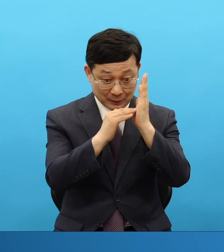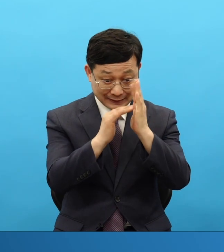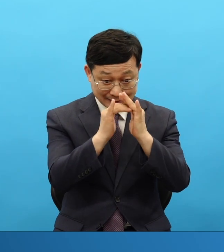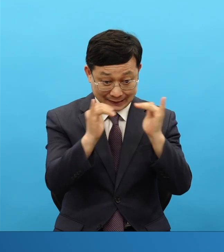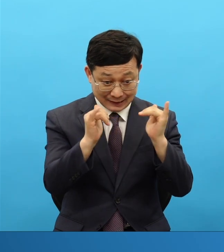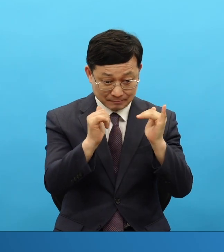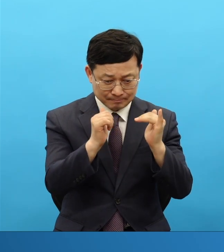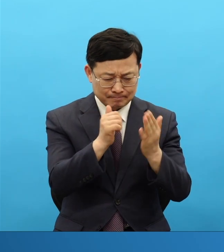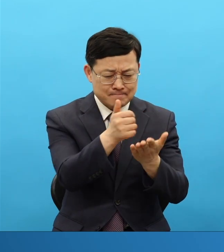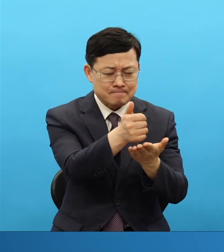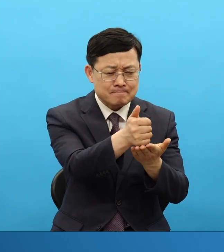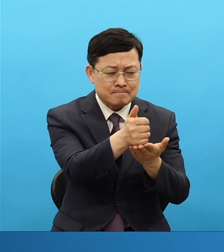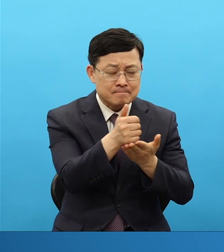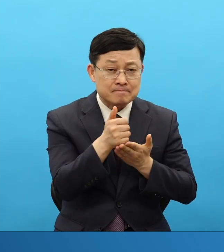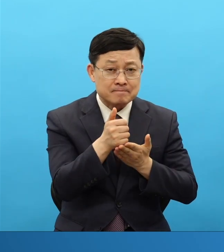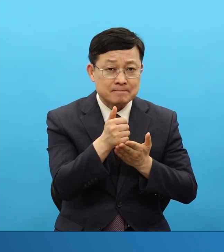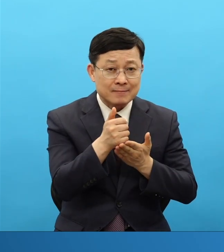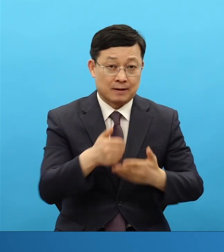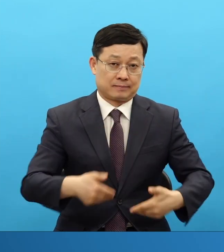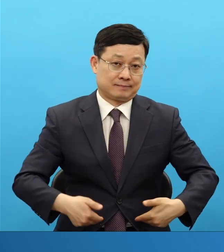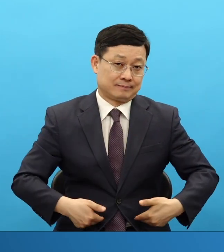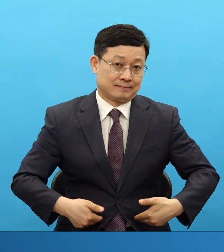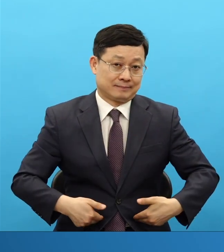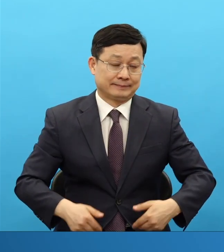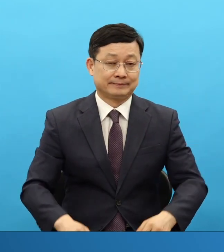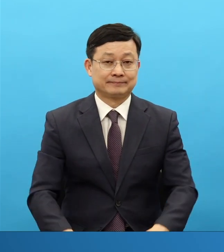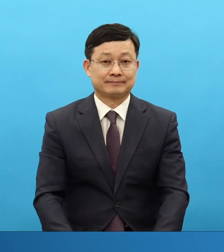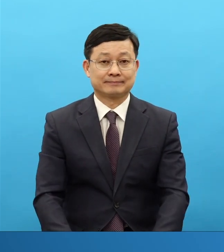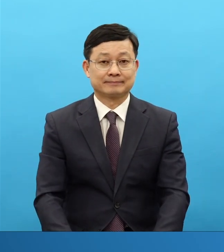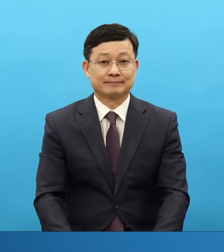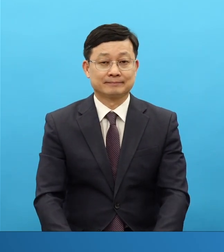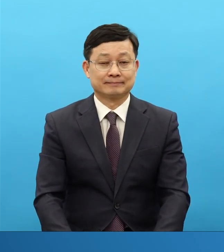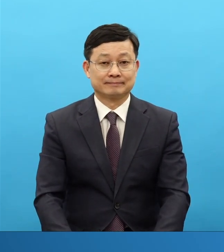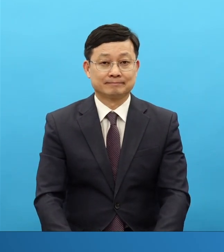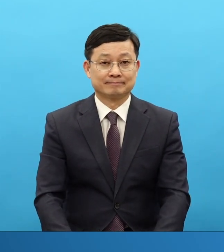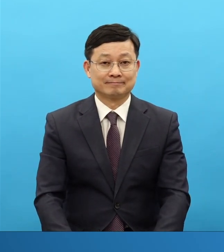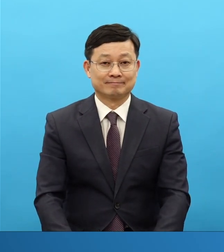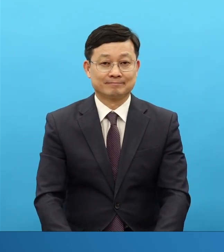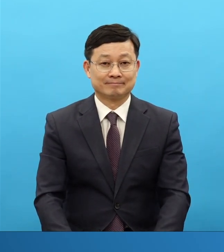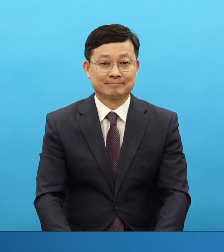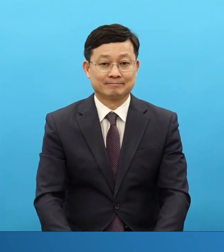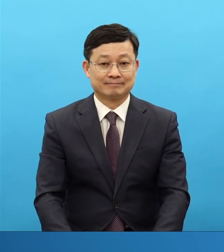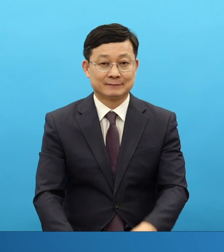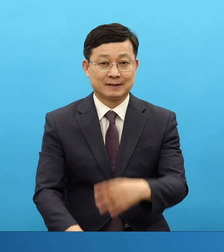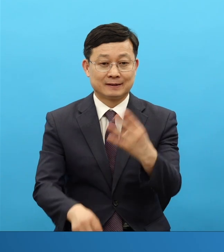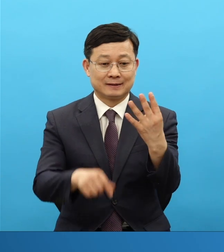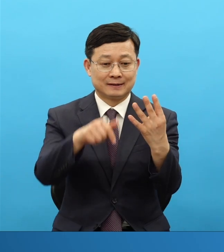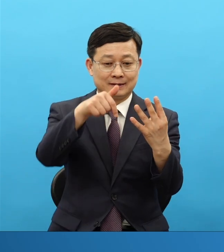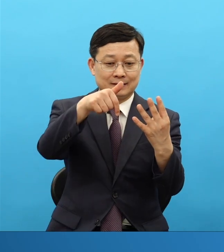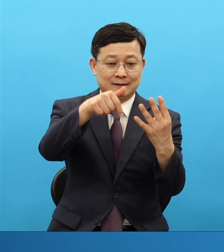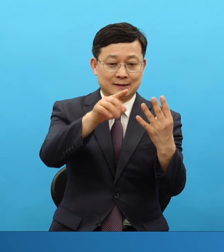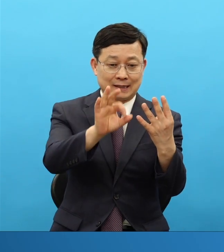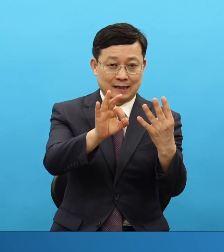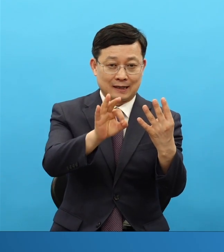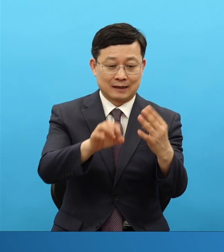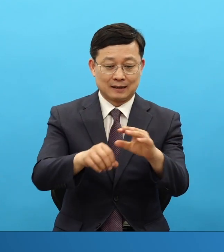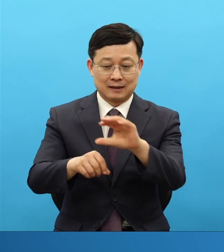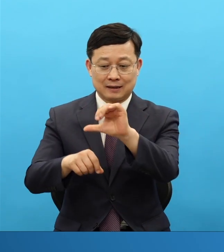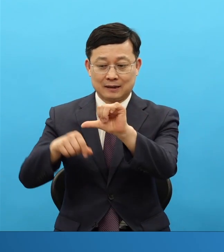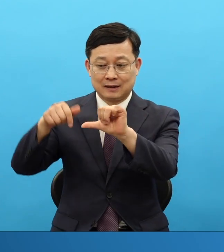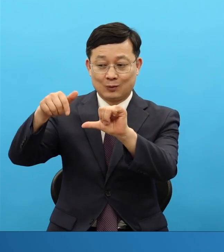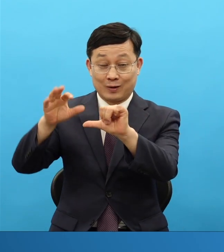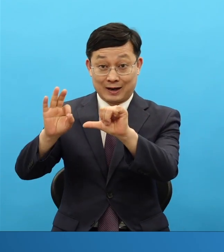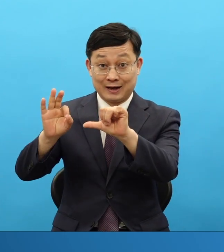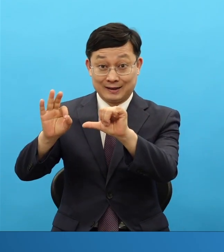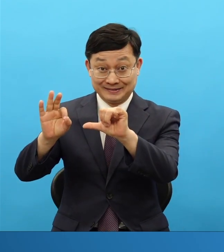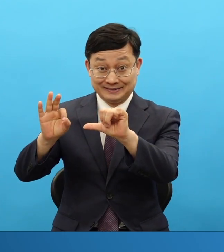300%. You have to reach out to these people. 마지막 남은 두 가지입니다. And now we've got 2 things left. 세계 중위자